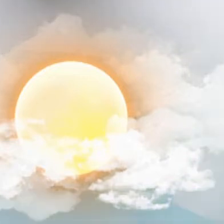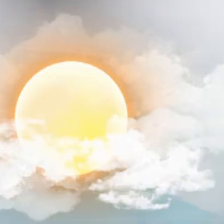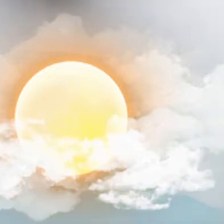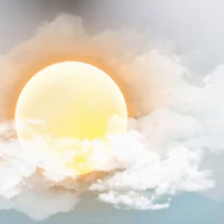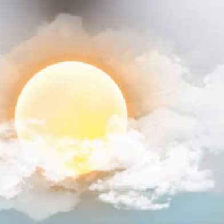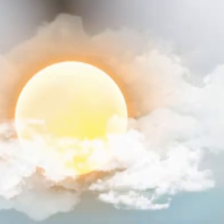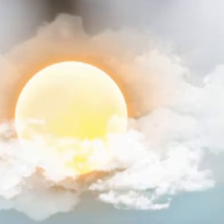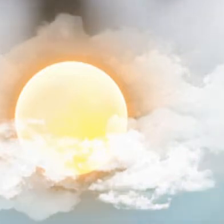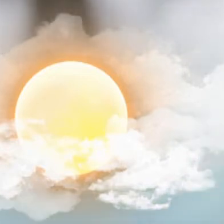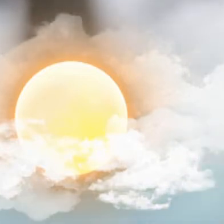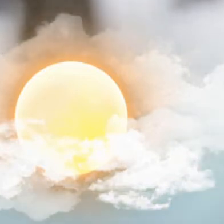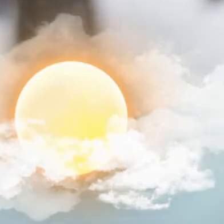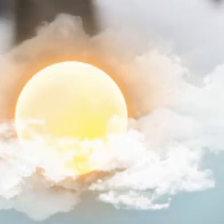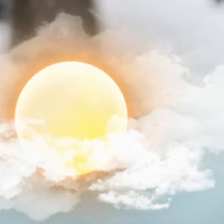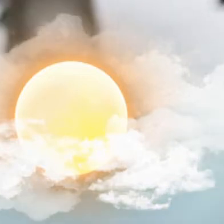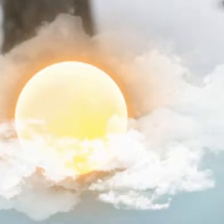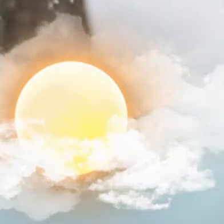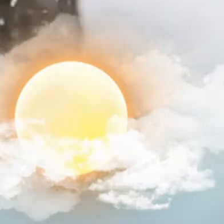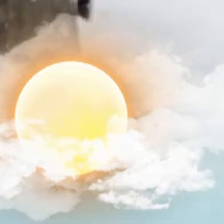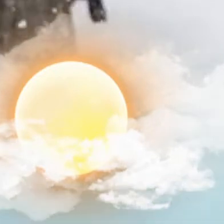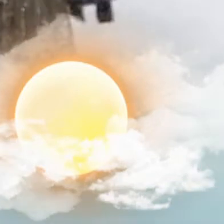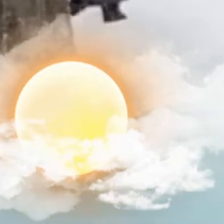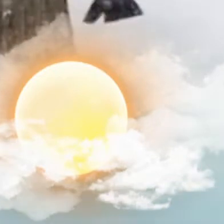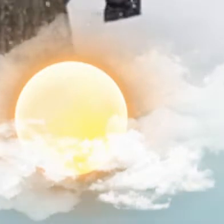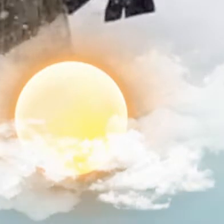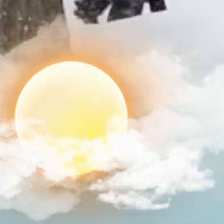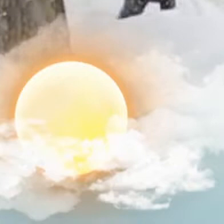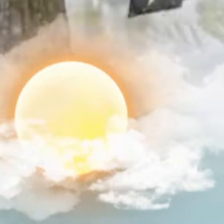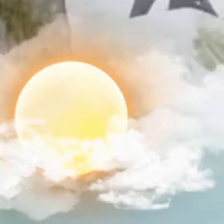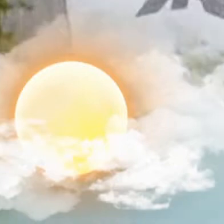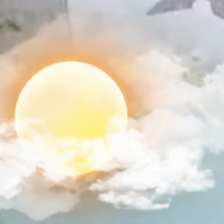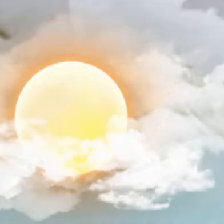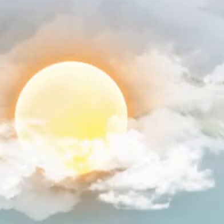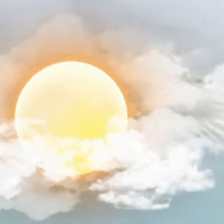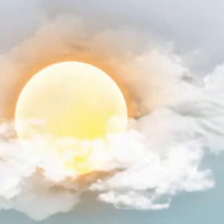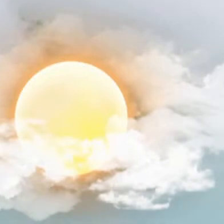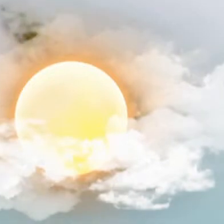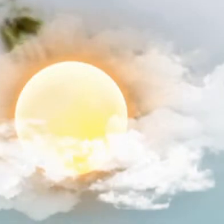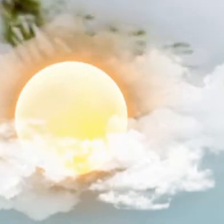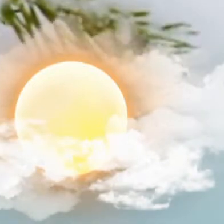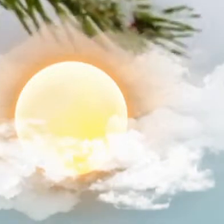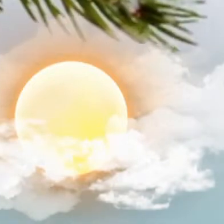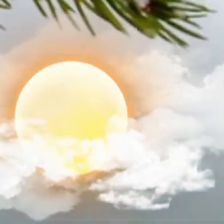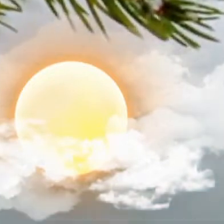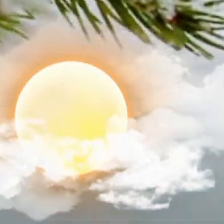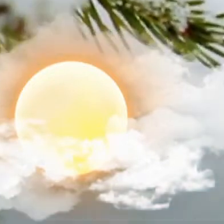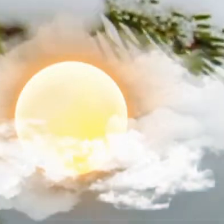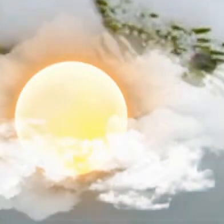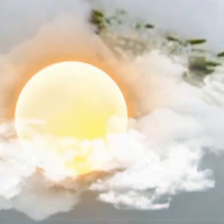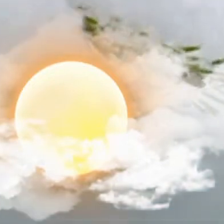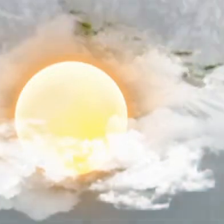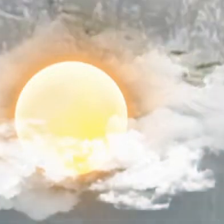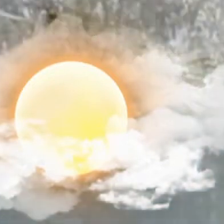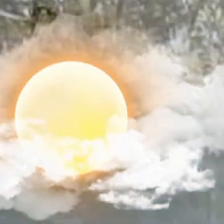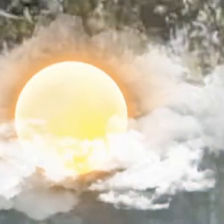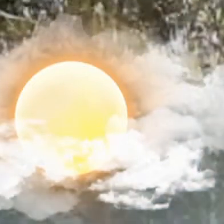у раницы и вечером и 80% днем. З уліком усіх метеорологічних даних, відчуваємо, температура повітря на протягу